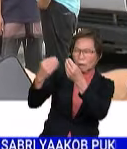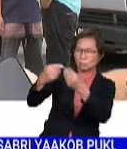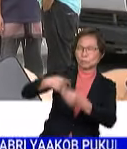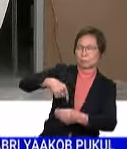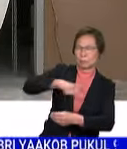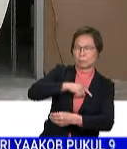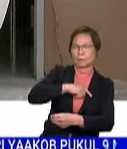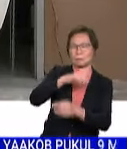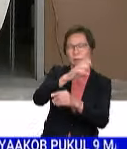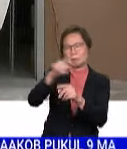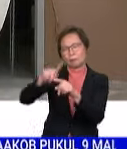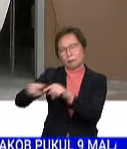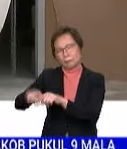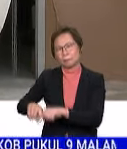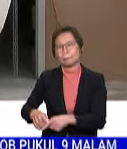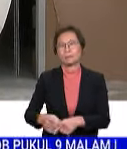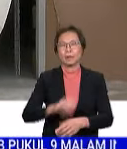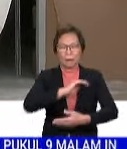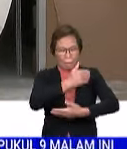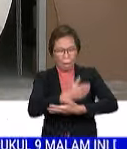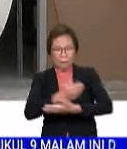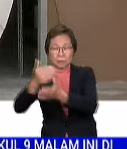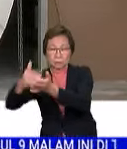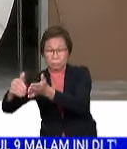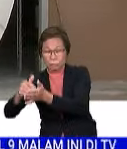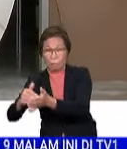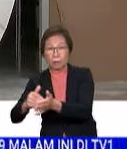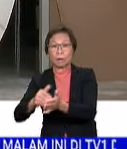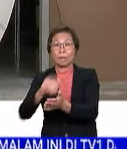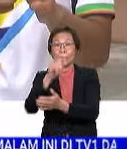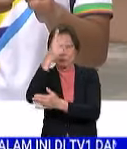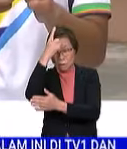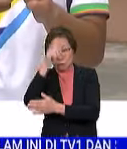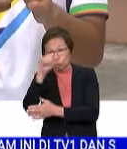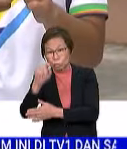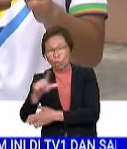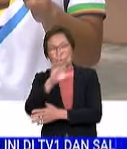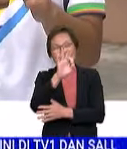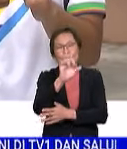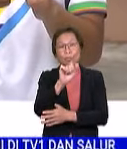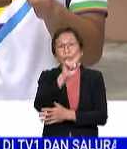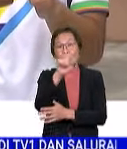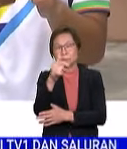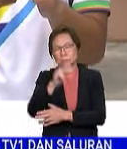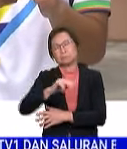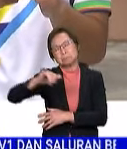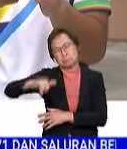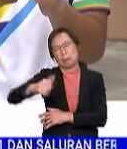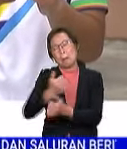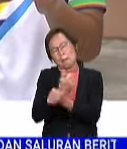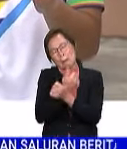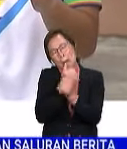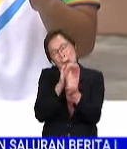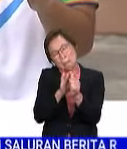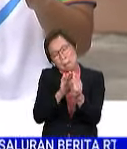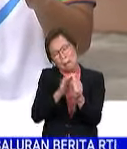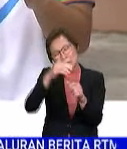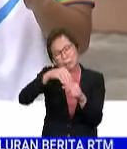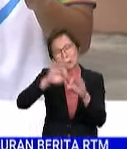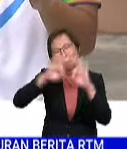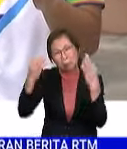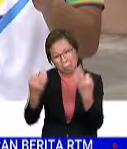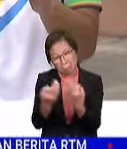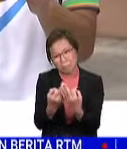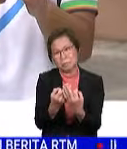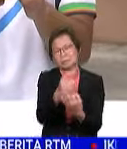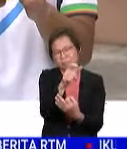sebagainya. Dalam peri itu, anak saudara Allahyarham, Fauzan Ghazali, akui Allahyarham seorang yang penyayang dalam kalangan keluarga.